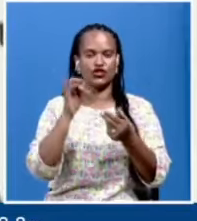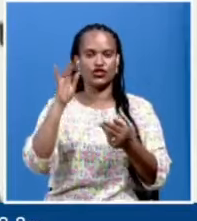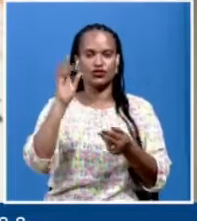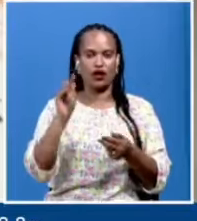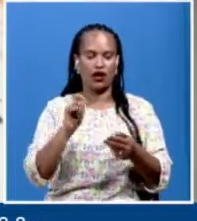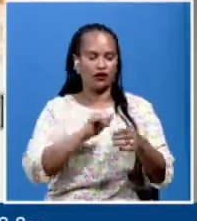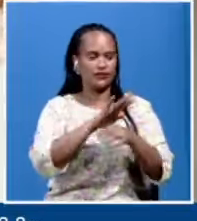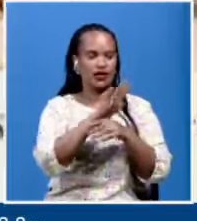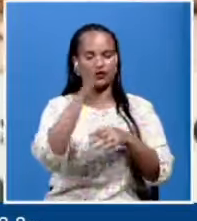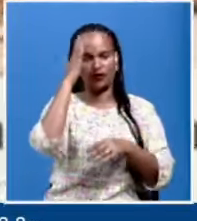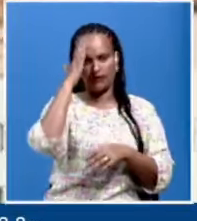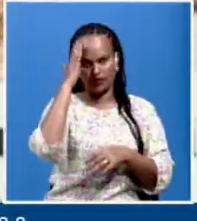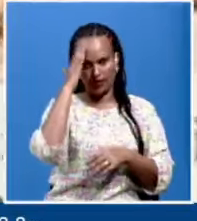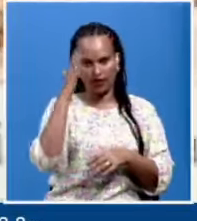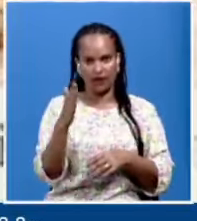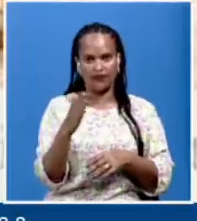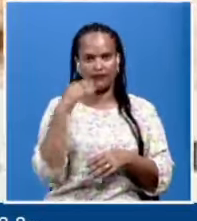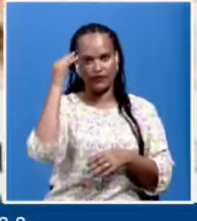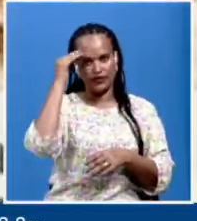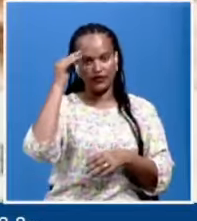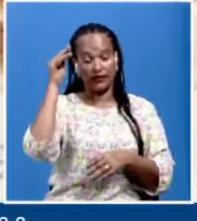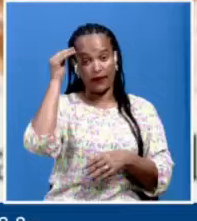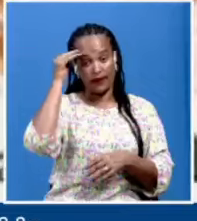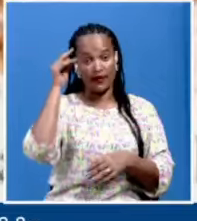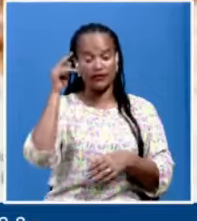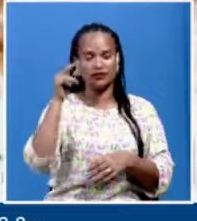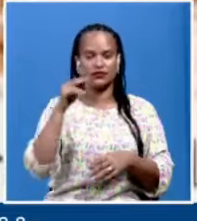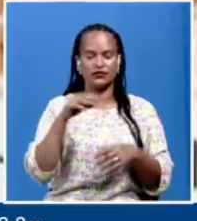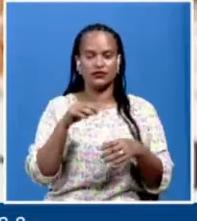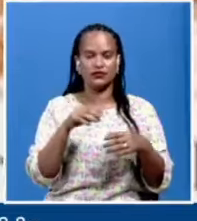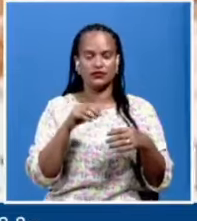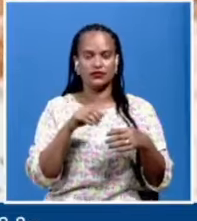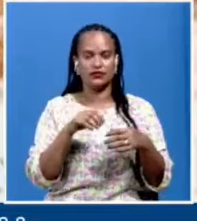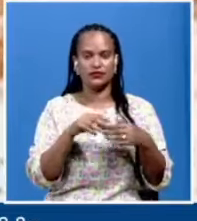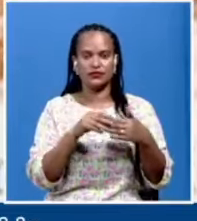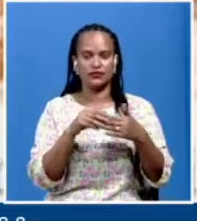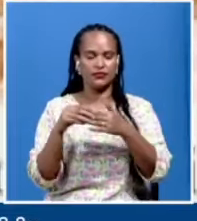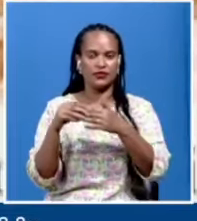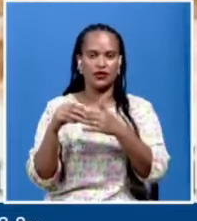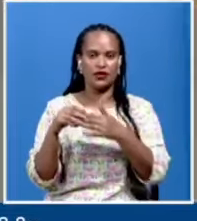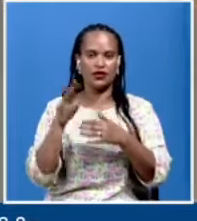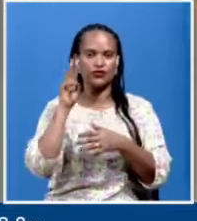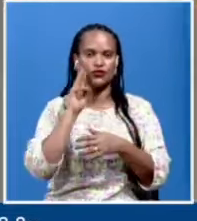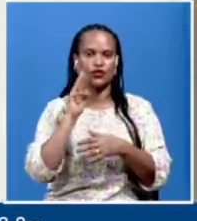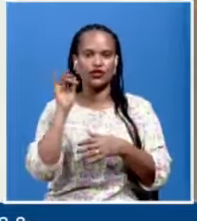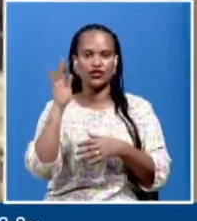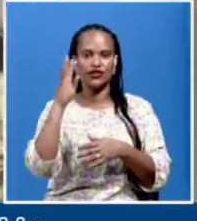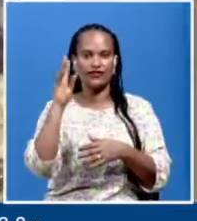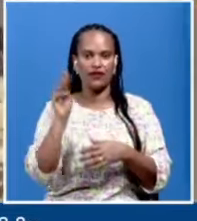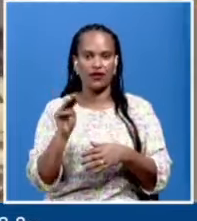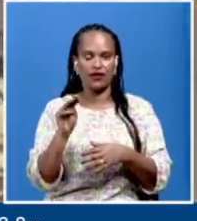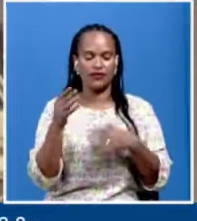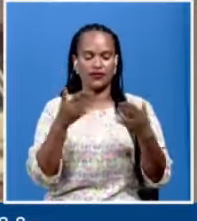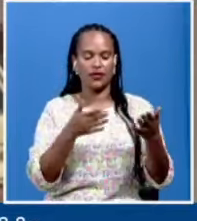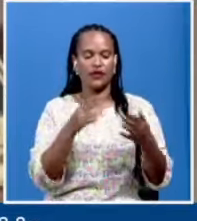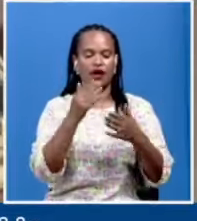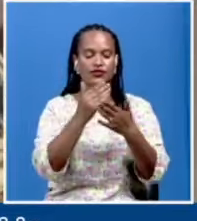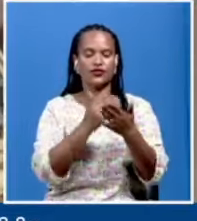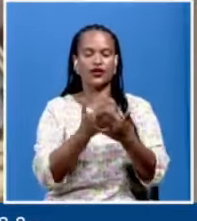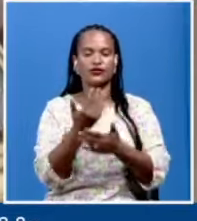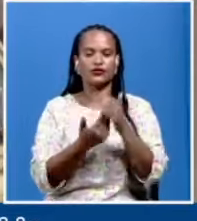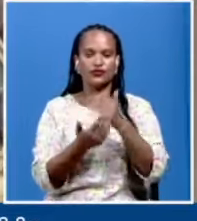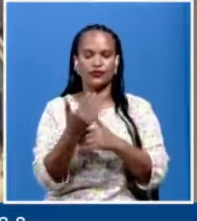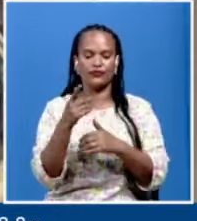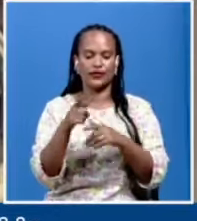كم زلاخه تفليط سلام بمنيستر محمد بشر زمراح لوخ سودان اب جنيفا المغرب اجنداتات كزتي